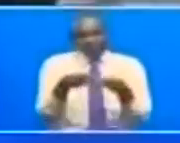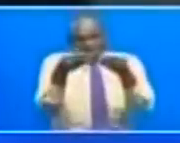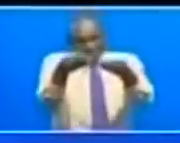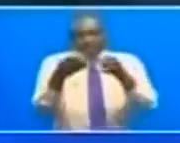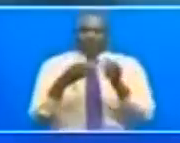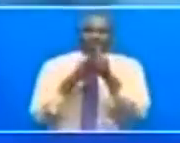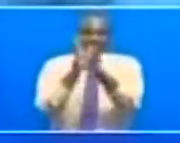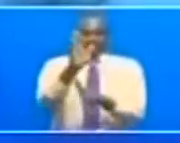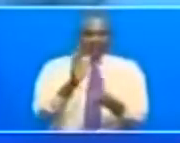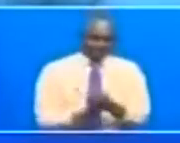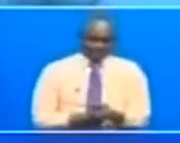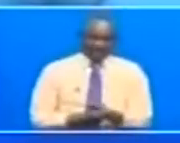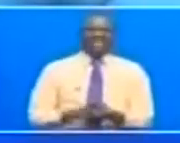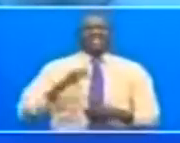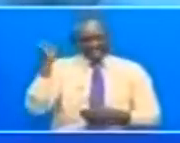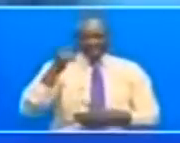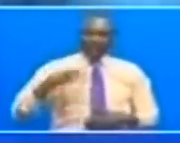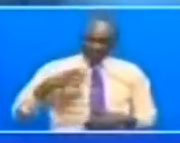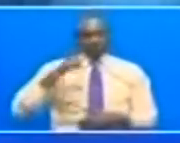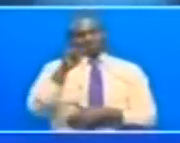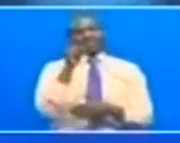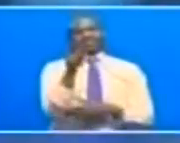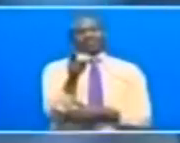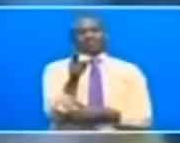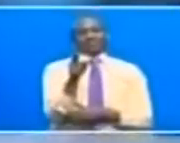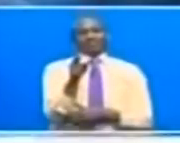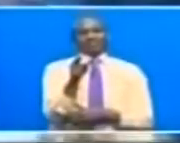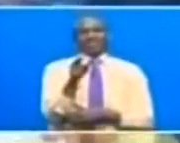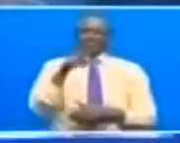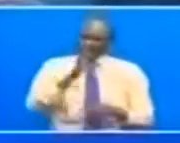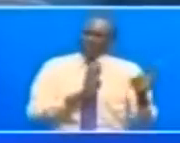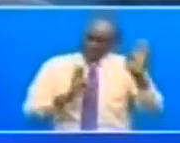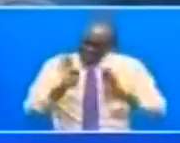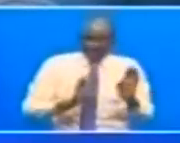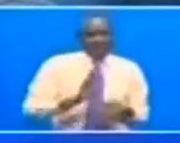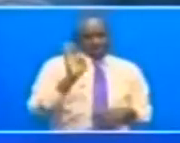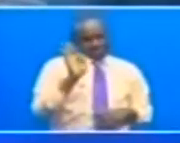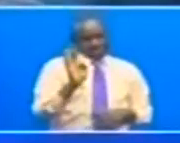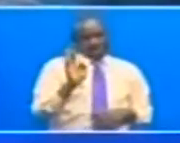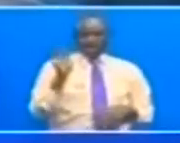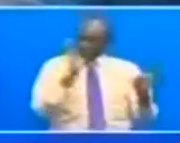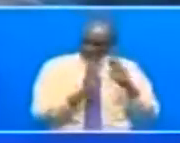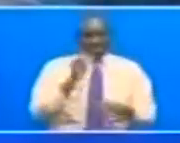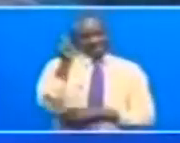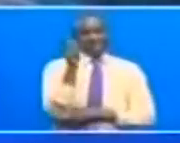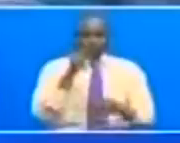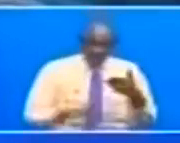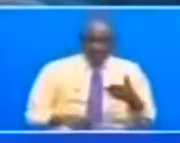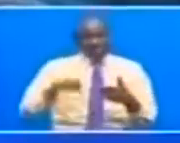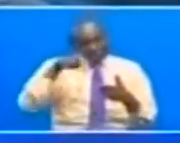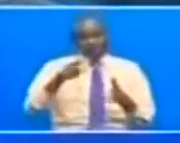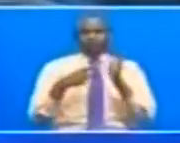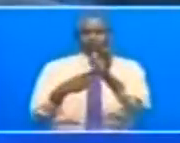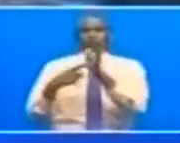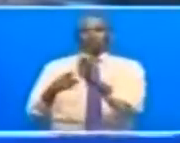of his leadership. Watu wa Kenya yote unaona ye. Tena tabia iko kwa nini kwa Kenya. Ye naonesa